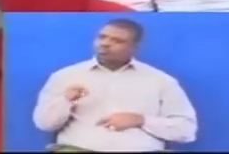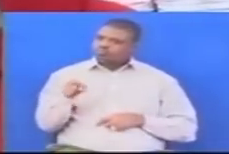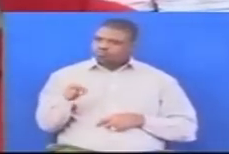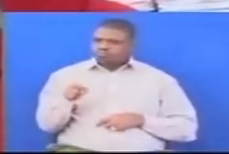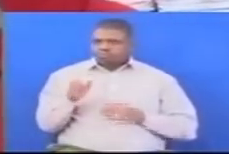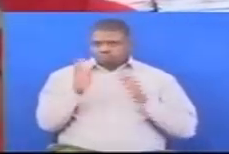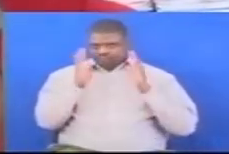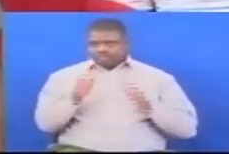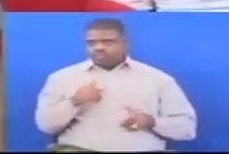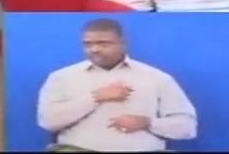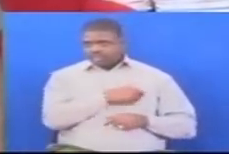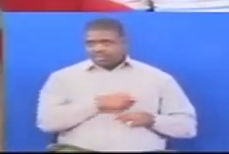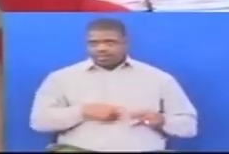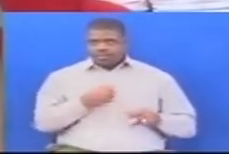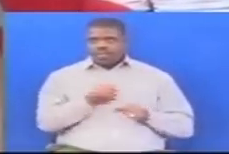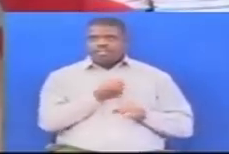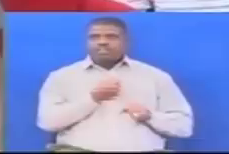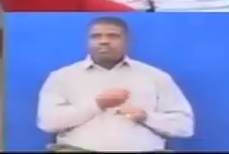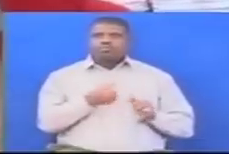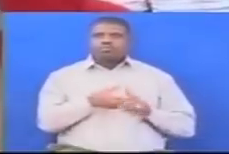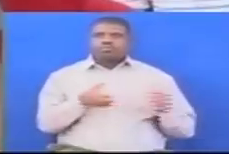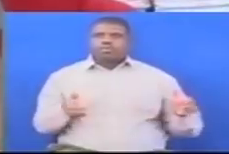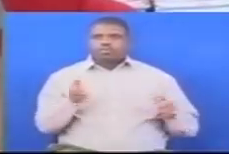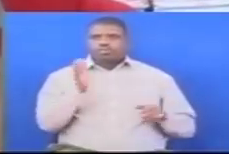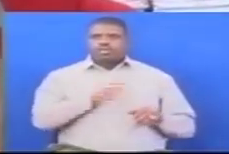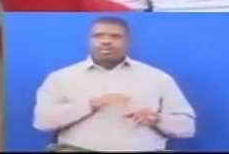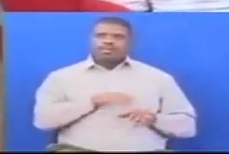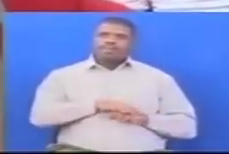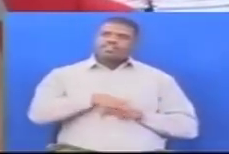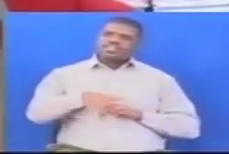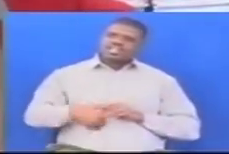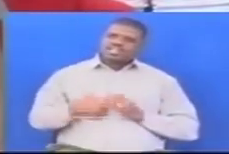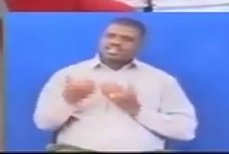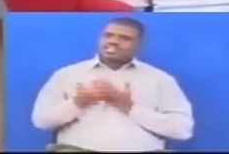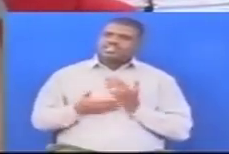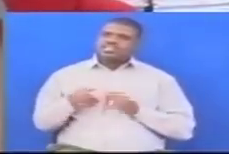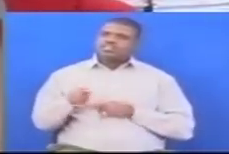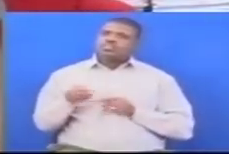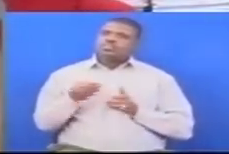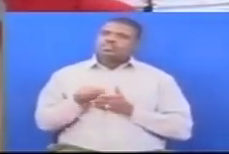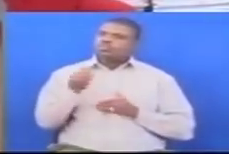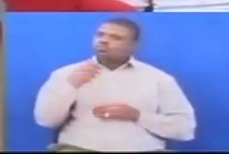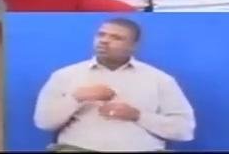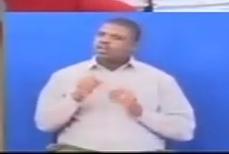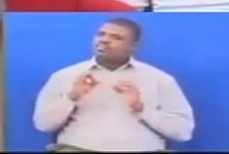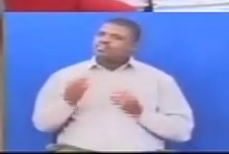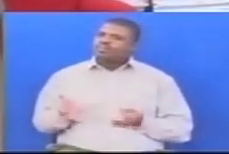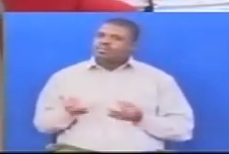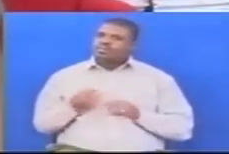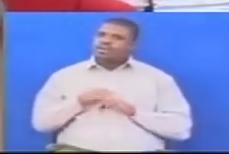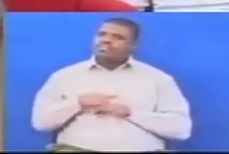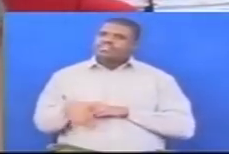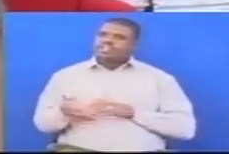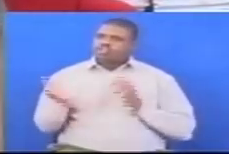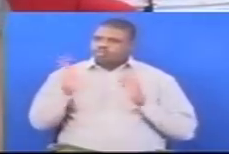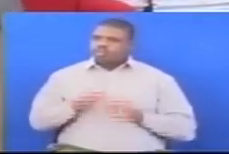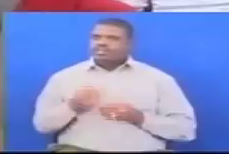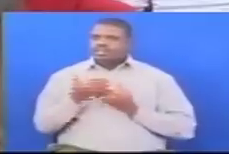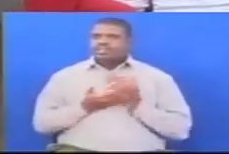rais amefanya kazi kubwa sana ya kumaliza mafisadi nchini. Sasa hizo hela wanakulaje wakati mafisadi tumeshawamaliza kabisa katika nchi hii?